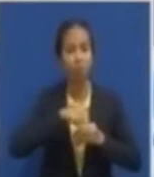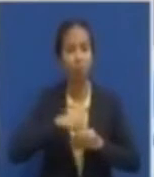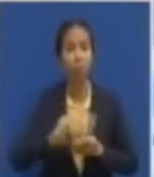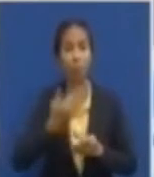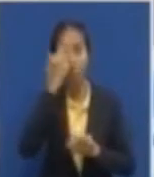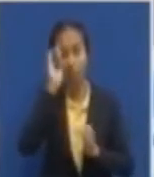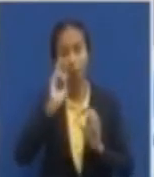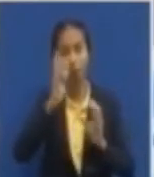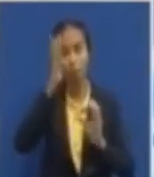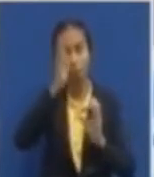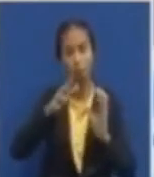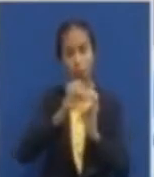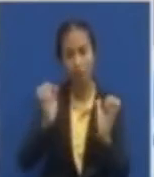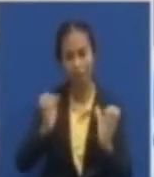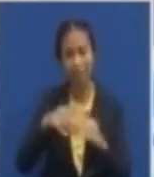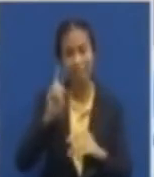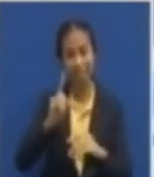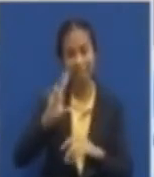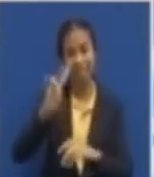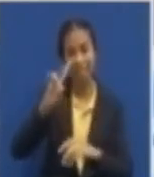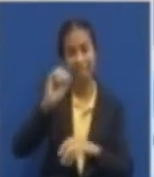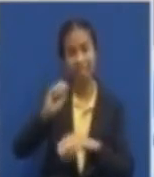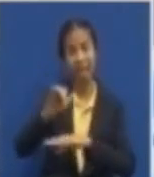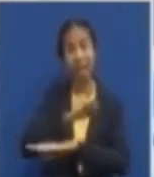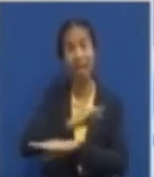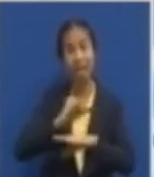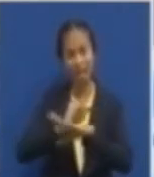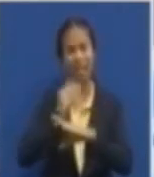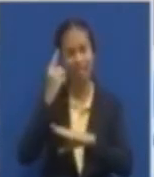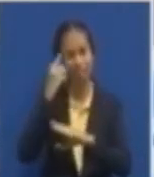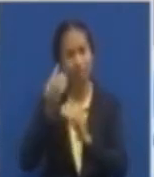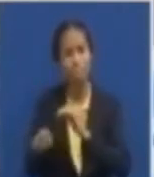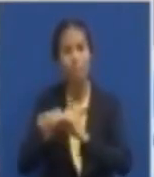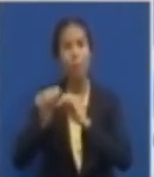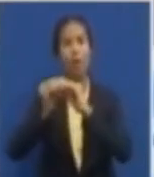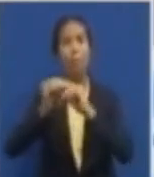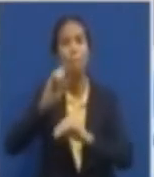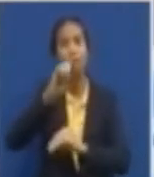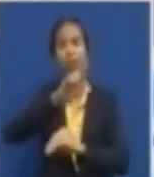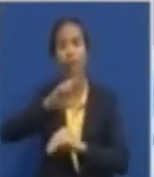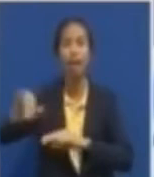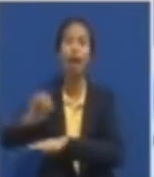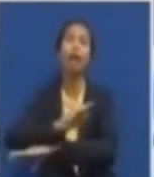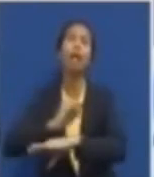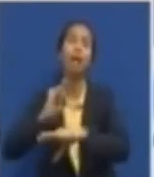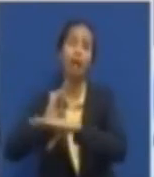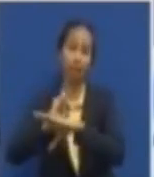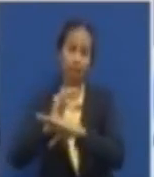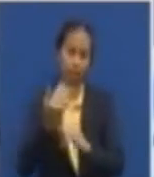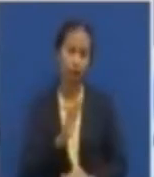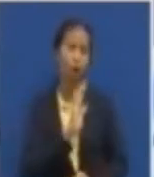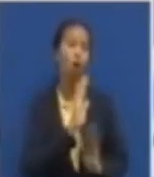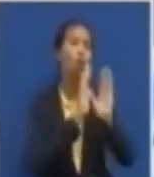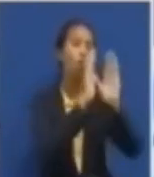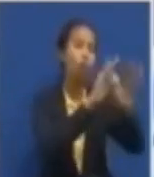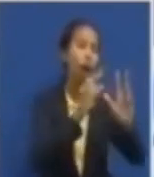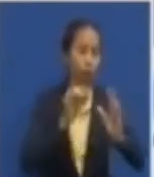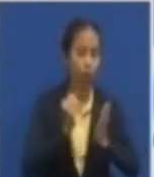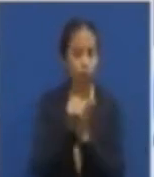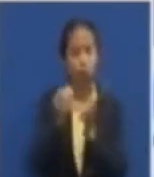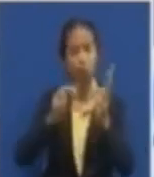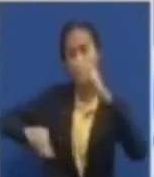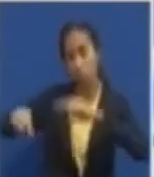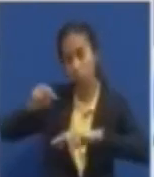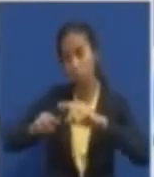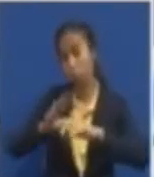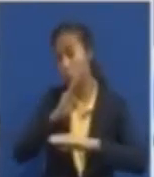คิดว่าจะเป็นล้านกว่าไร่ก็ขอให้ทางเกษตรช่วยมอนิเตอร์ด้วยช่วยตรวจสอบด้วยว่าถ้ามากกว่านี้นะ